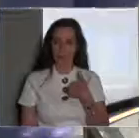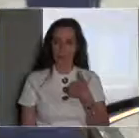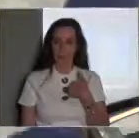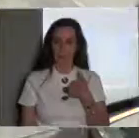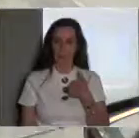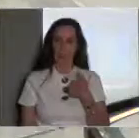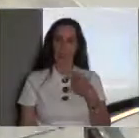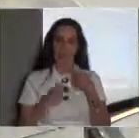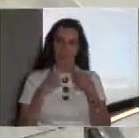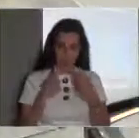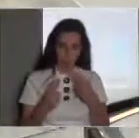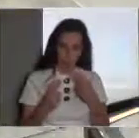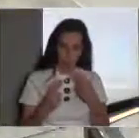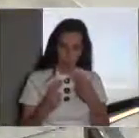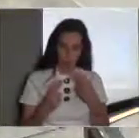לפתור